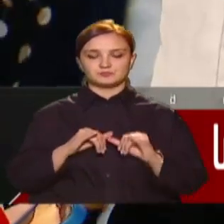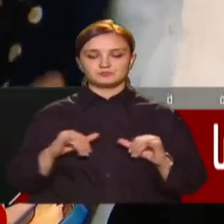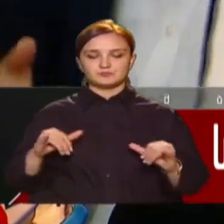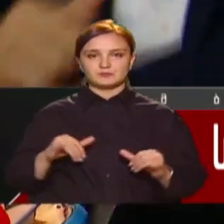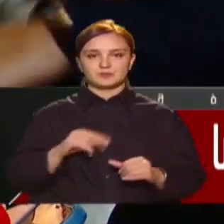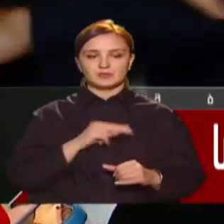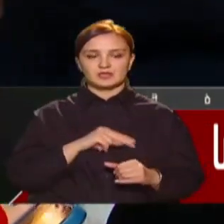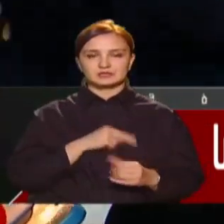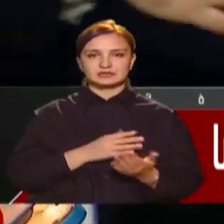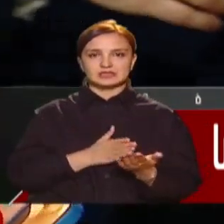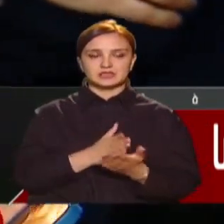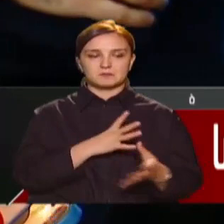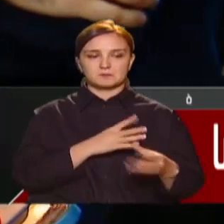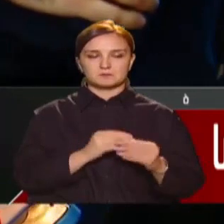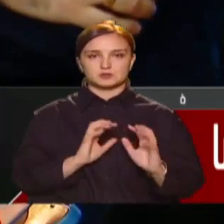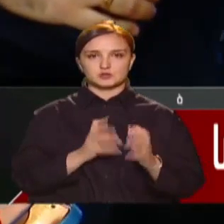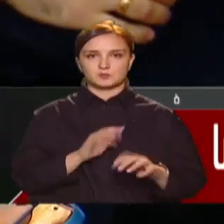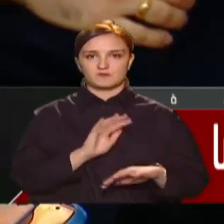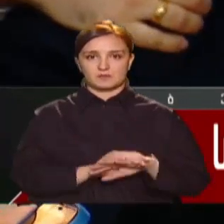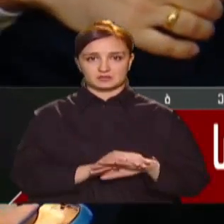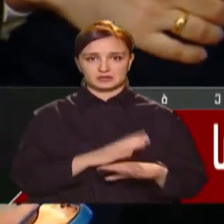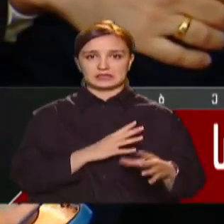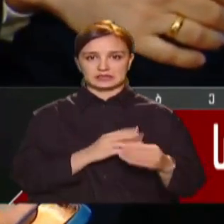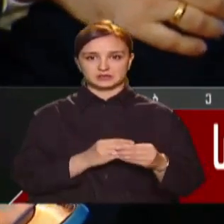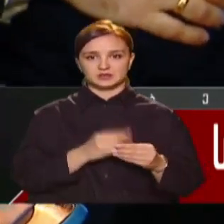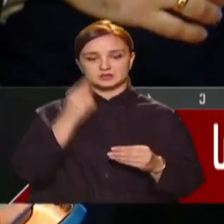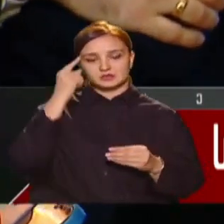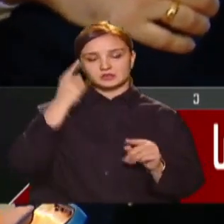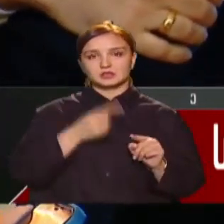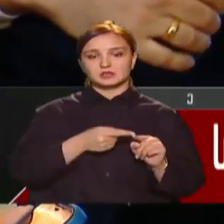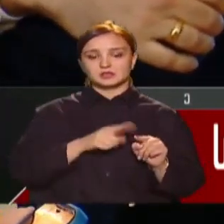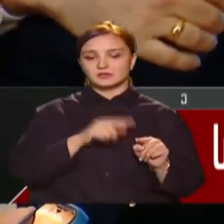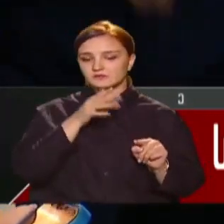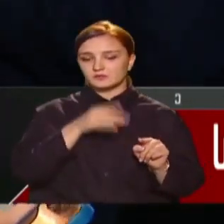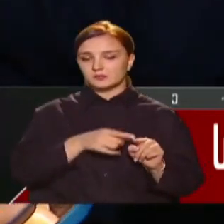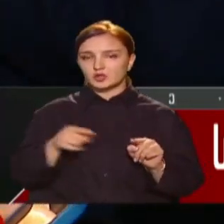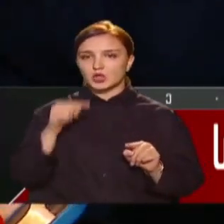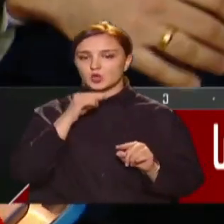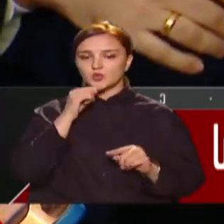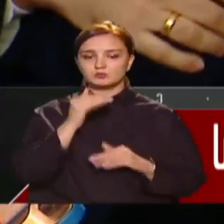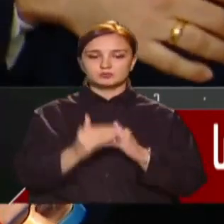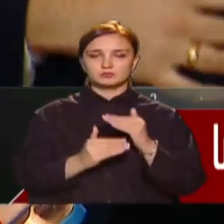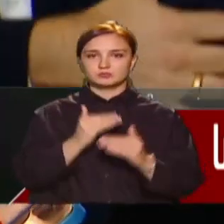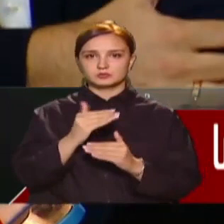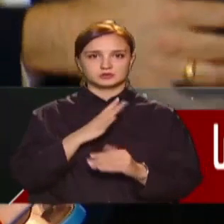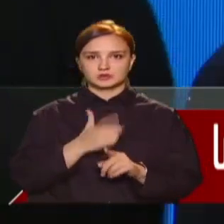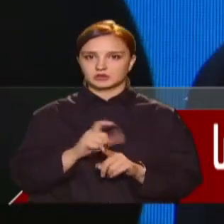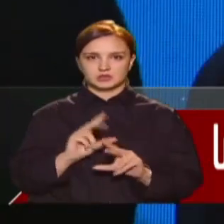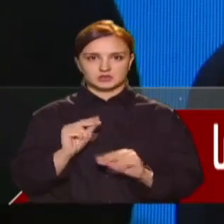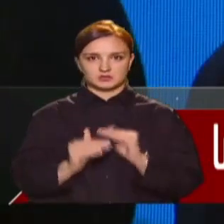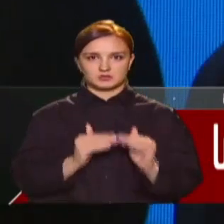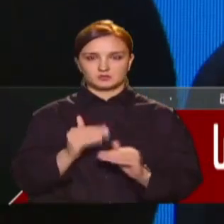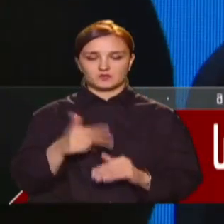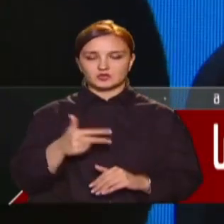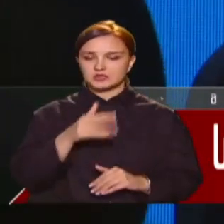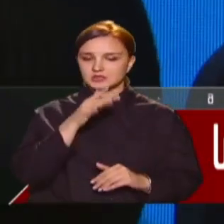სტრატეგიულ პარტნიორთან, მსოფლიო ბანკთან ერთად. და ვფიქრობ, რომ ეს პერიოდი ეკონომიკური წინსვლის კუთხით იყო ძალიან წარმატებული. 30